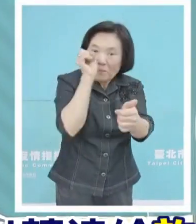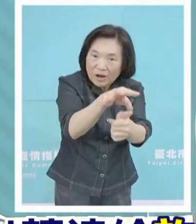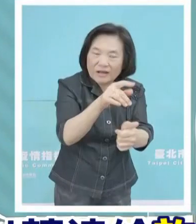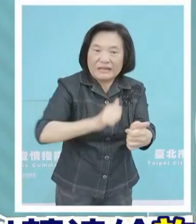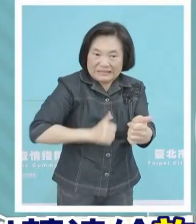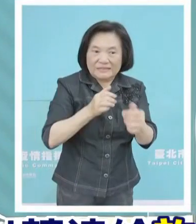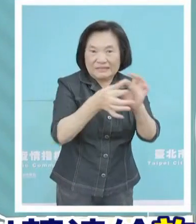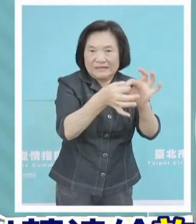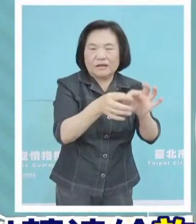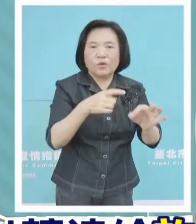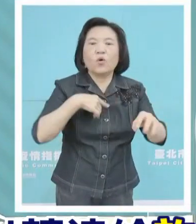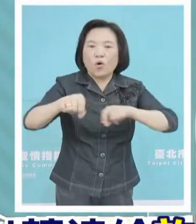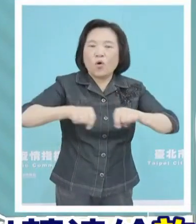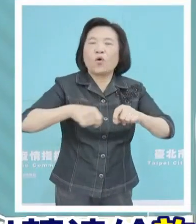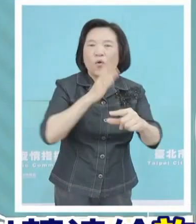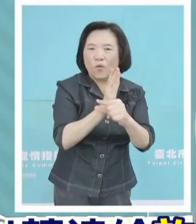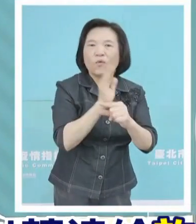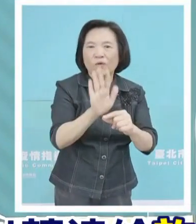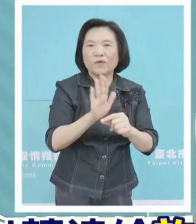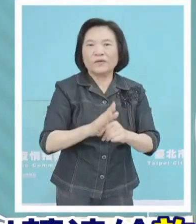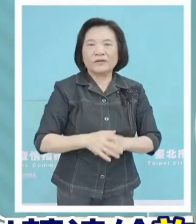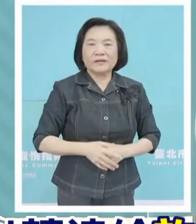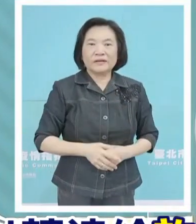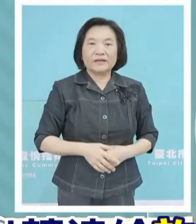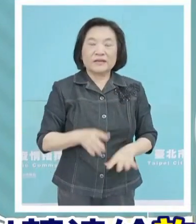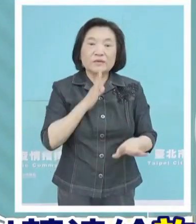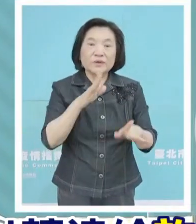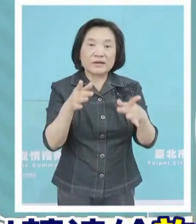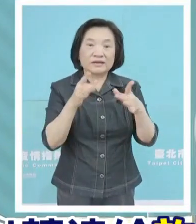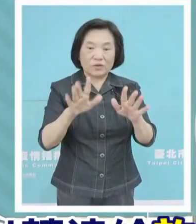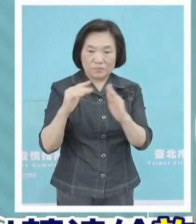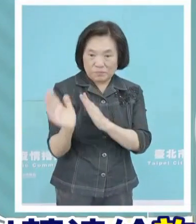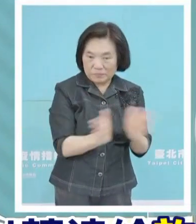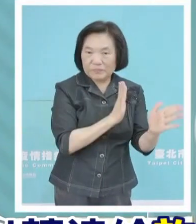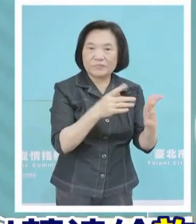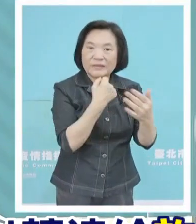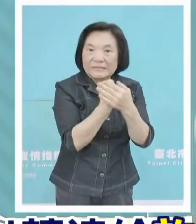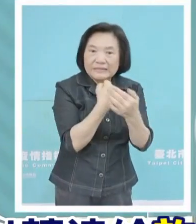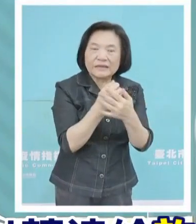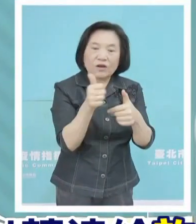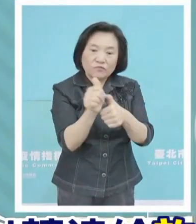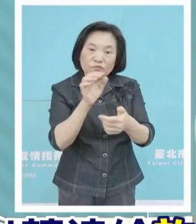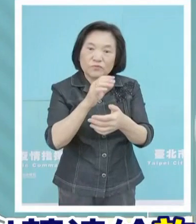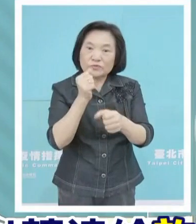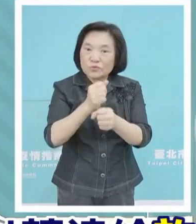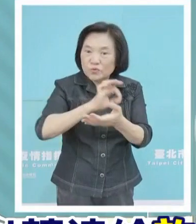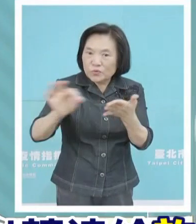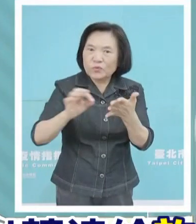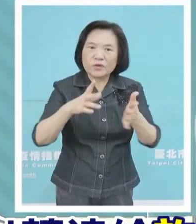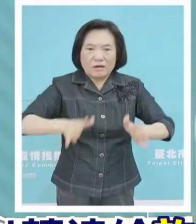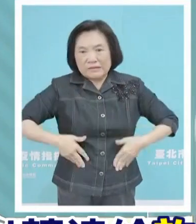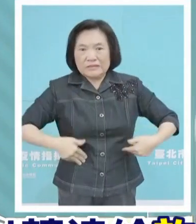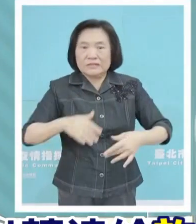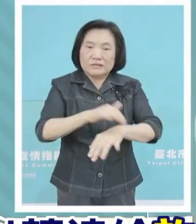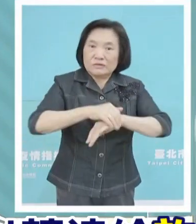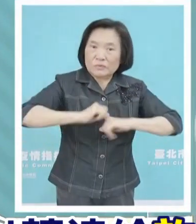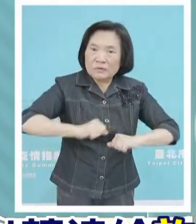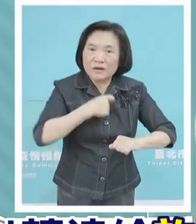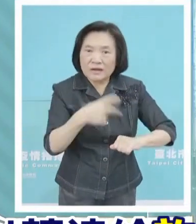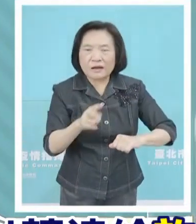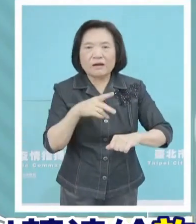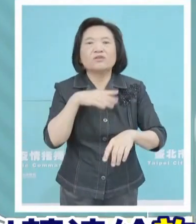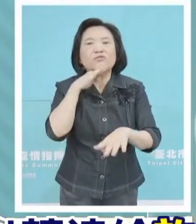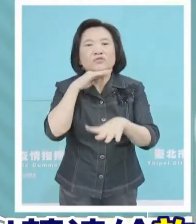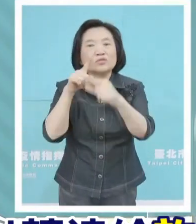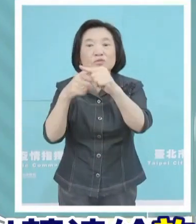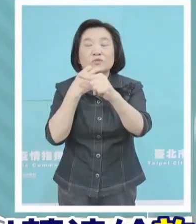为有保存设备跟副作用急救的问题，会由中央决定开放方式。我们当时的规